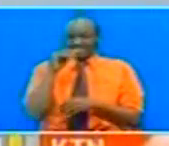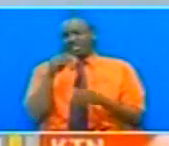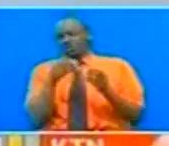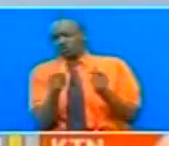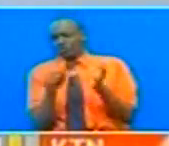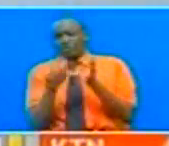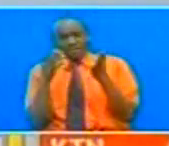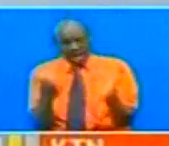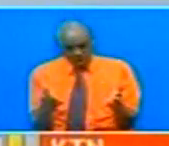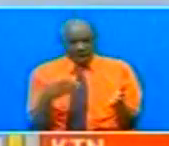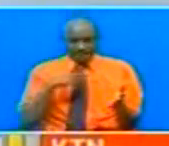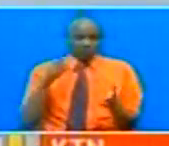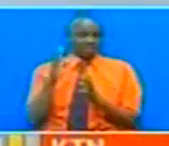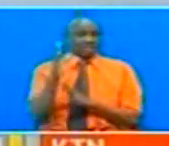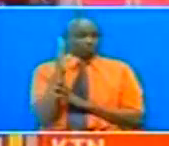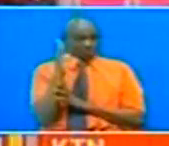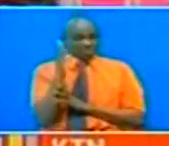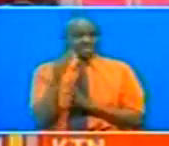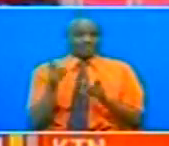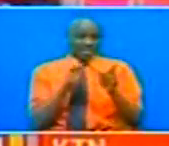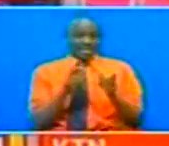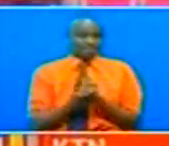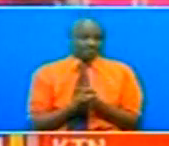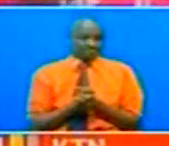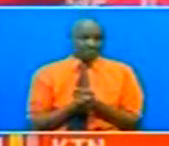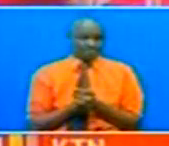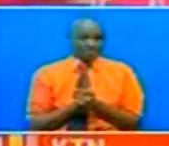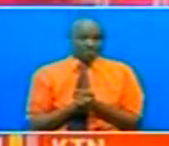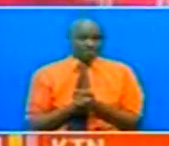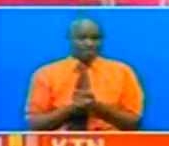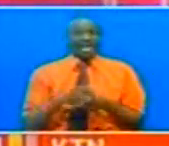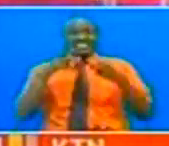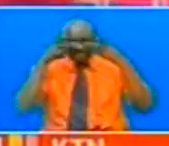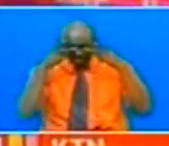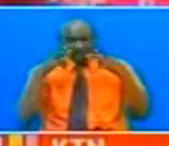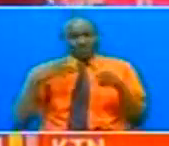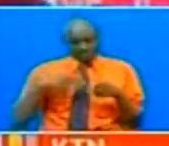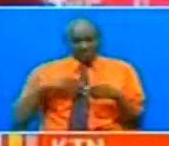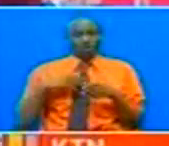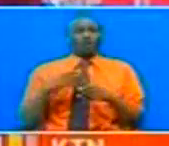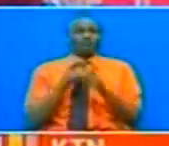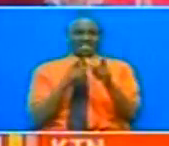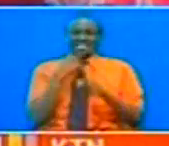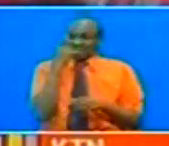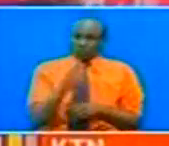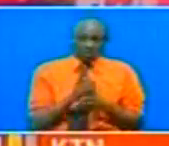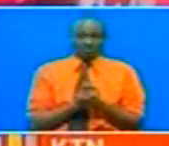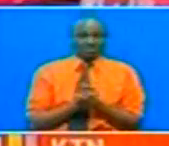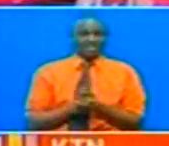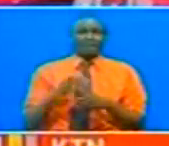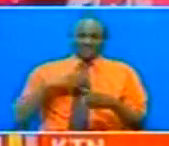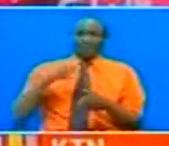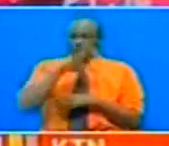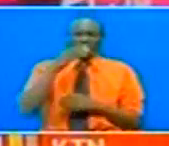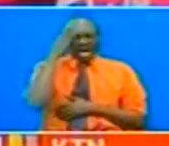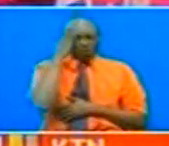kuzika jinamizi linalokumba kaunti ya Mandera. Al-Shabaab, watu wa Mandera wanajua, kila mtu